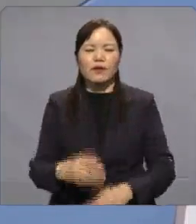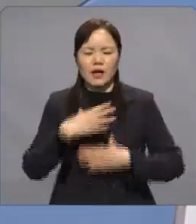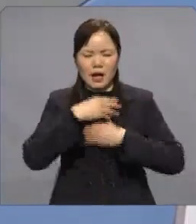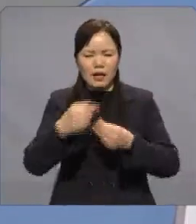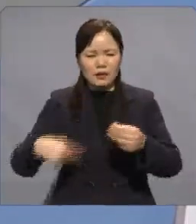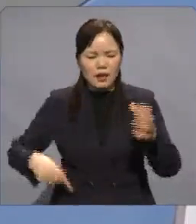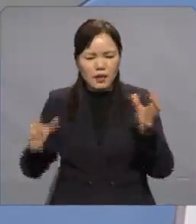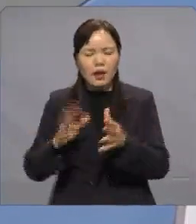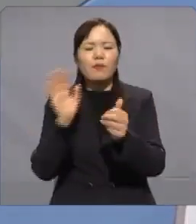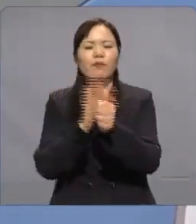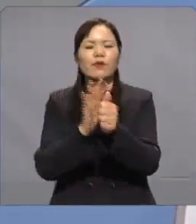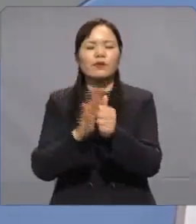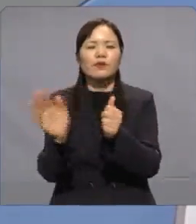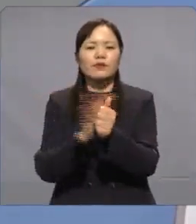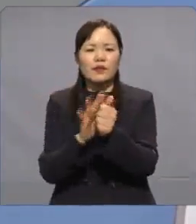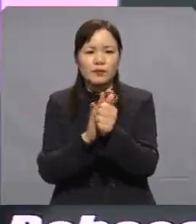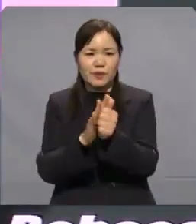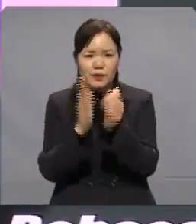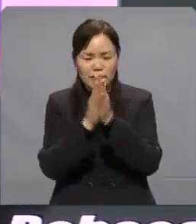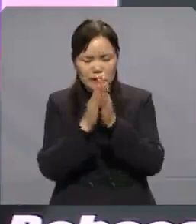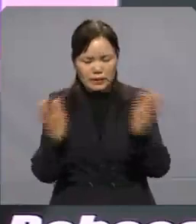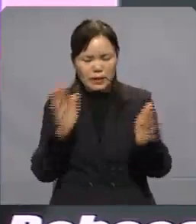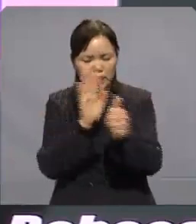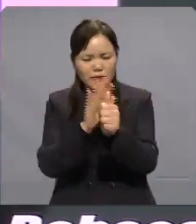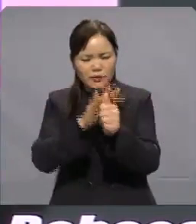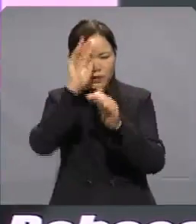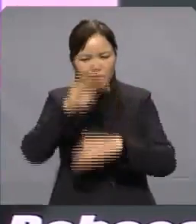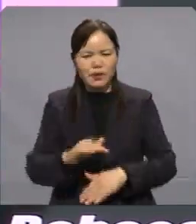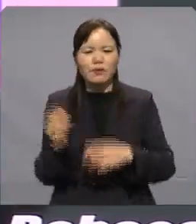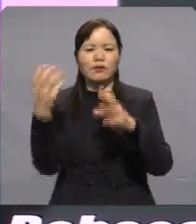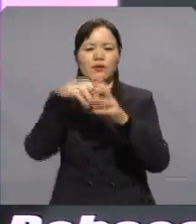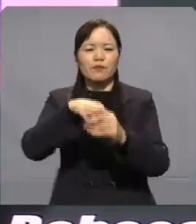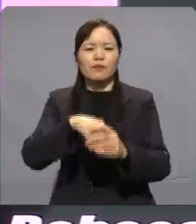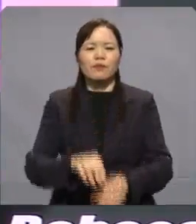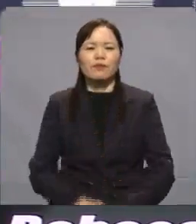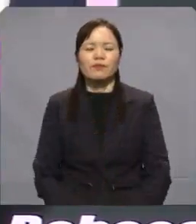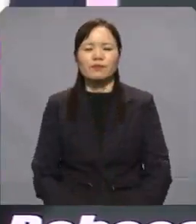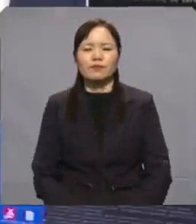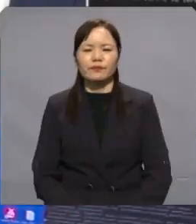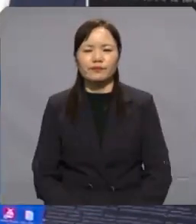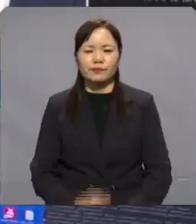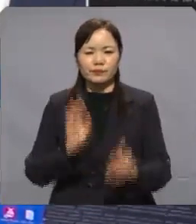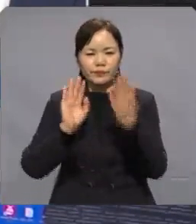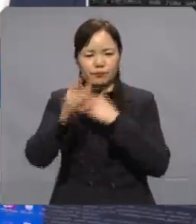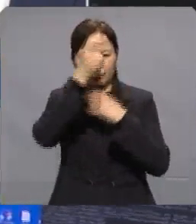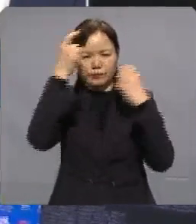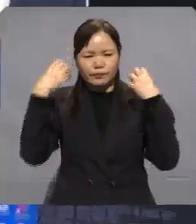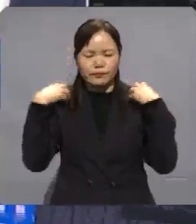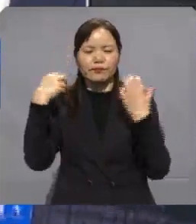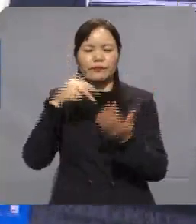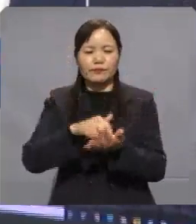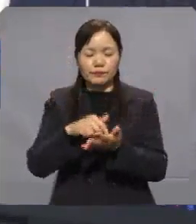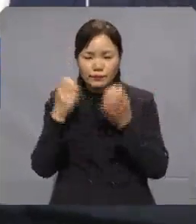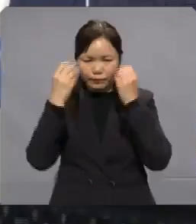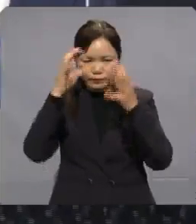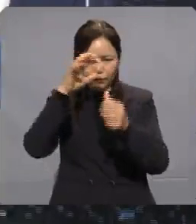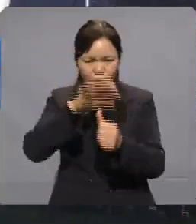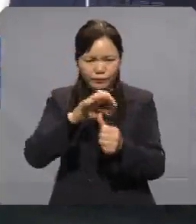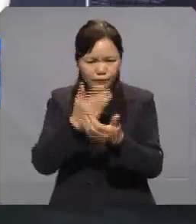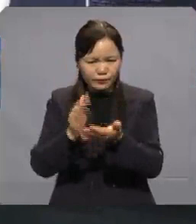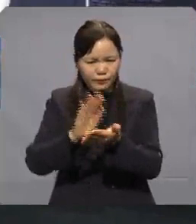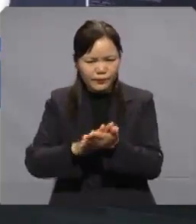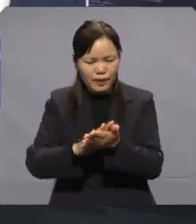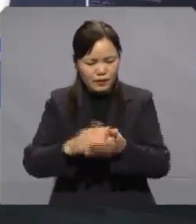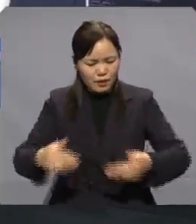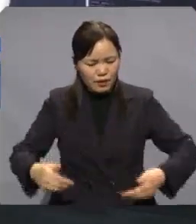안전과 협업 보조 서비스 시장 진입을 지원한다는 내용도 담겼습니다. 앞으로 정부는 새로운 수요, 규제 개선